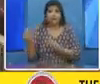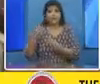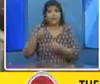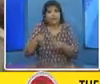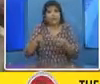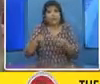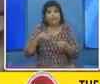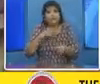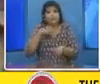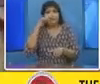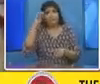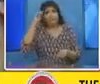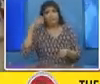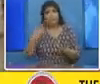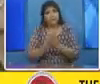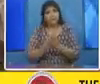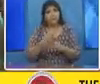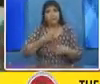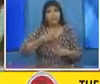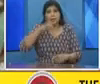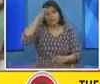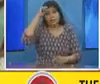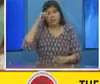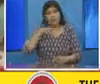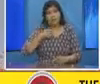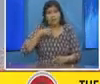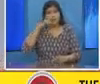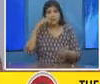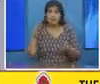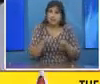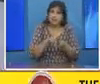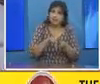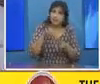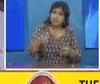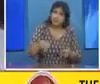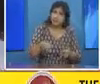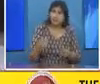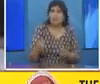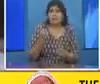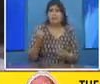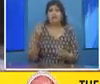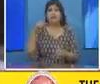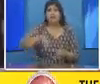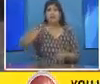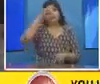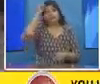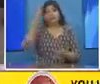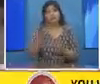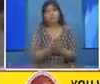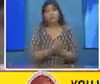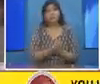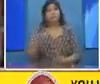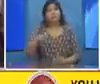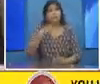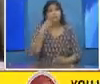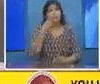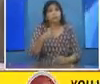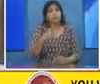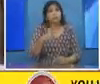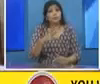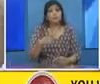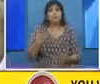भावना है, देश के लिए जज्बा है, यही तो देश की ताकत है। आपने देखा